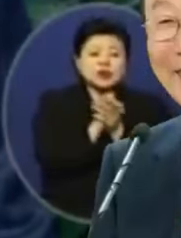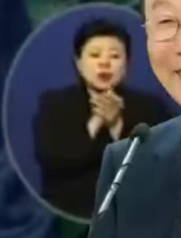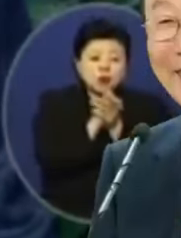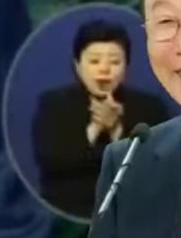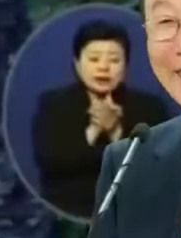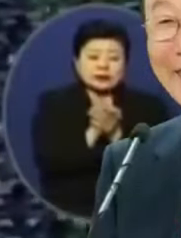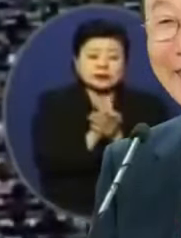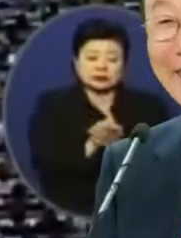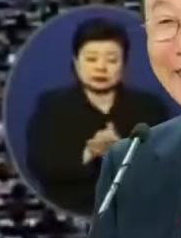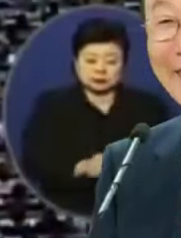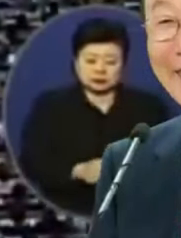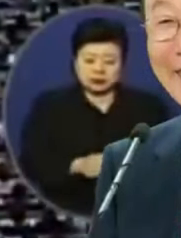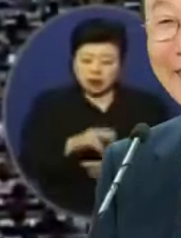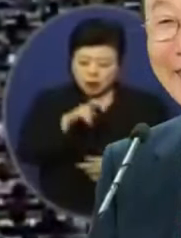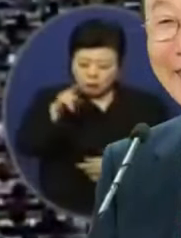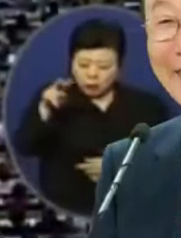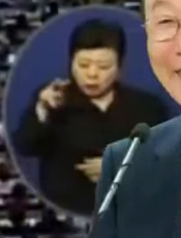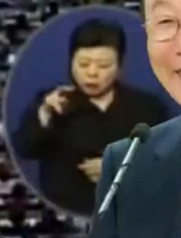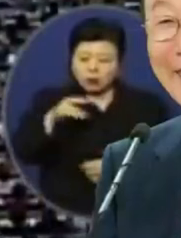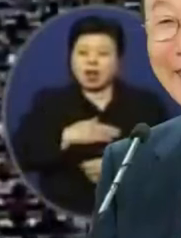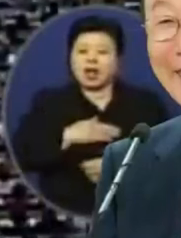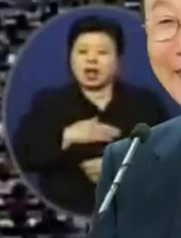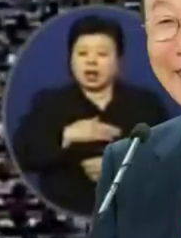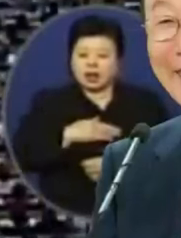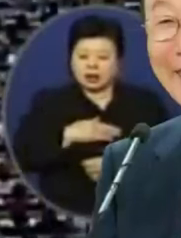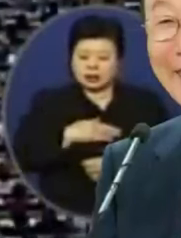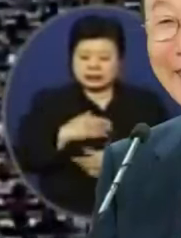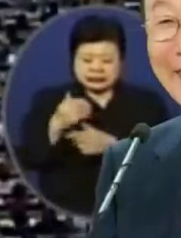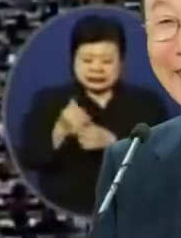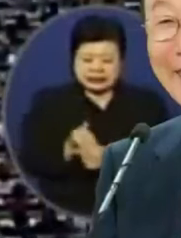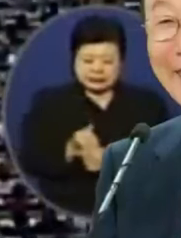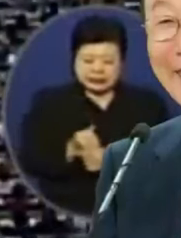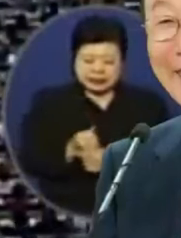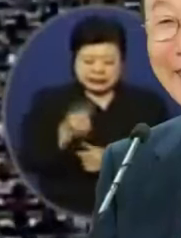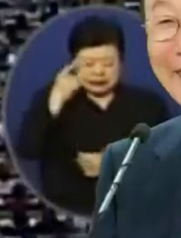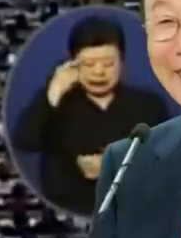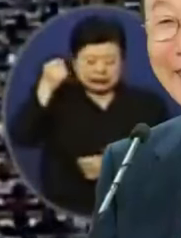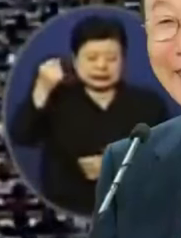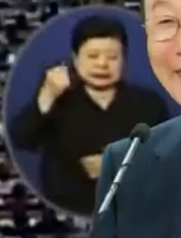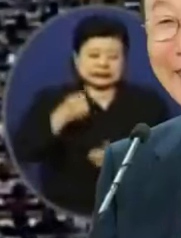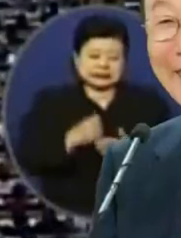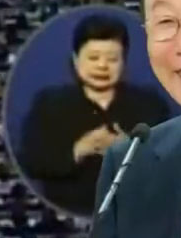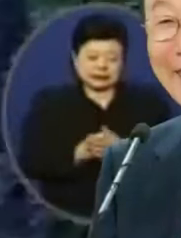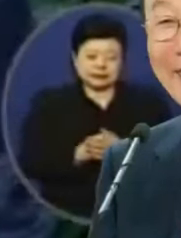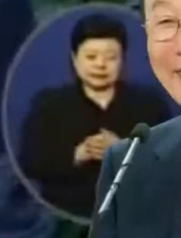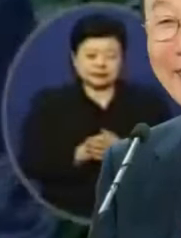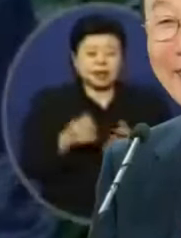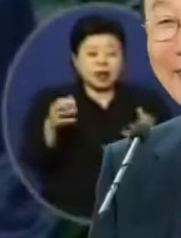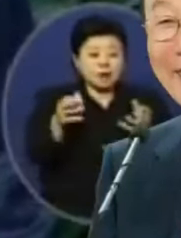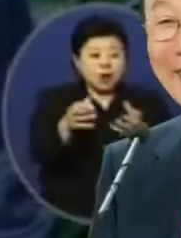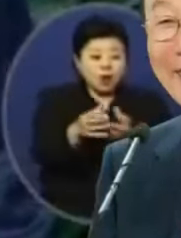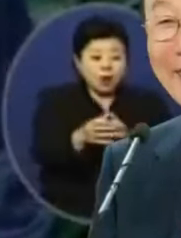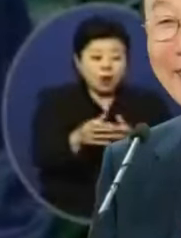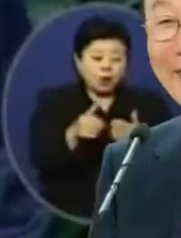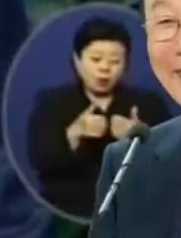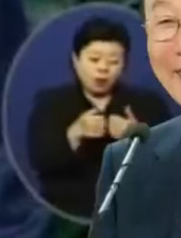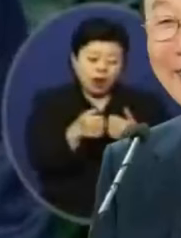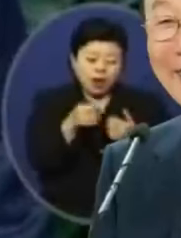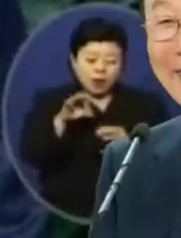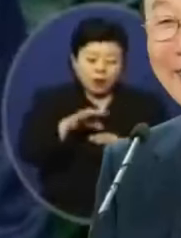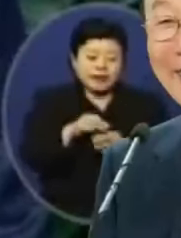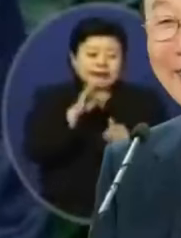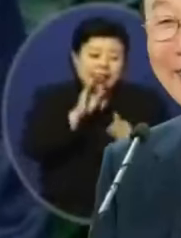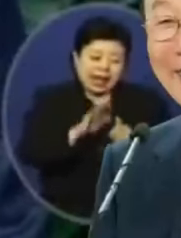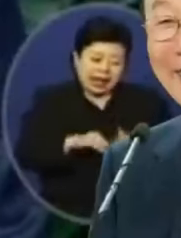기도를 하는 것을 보고 신앙으로 이들이 잡아야 되겠다. 그래서 그들이 모여서 왕에게 아부를